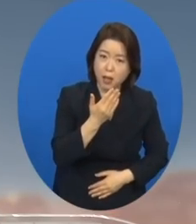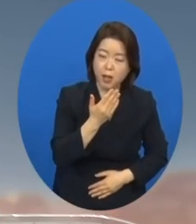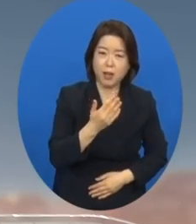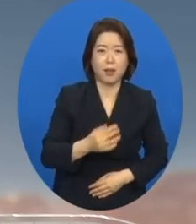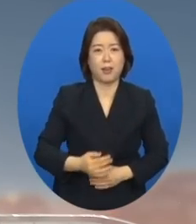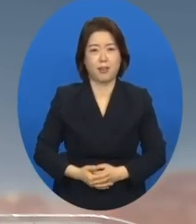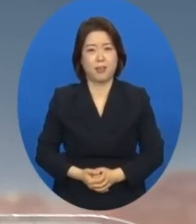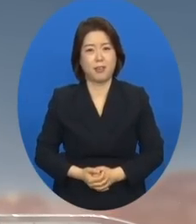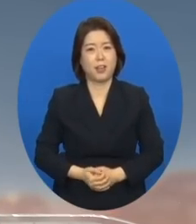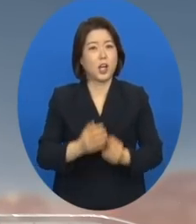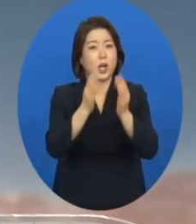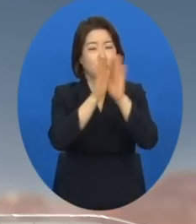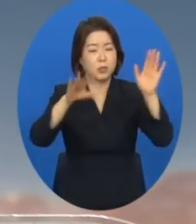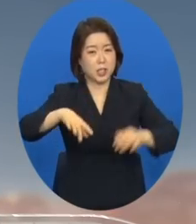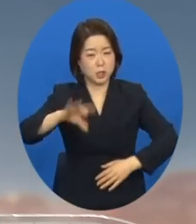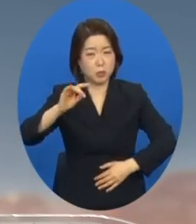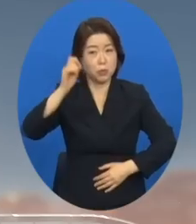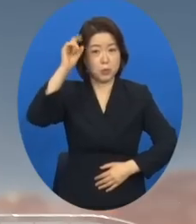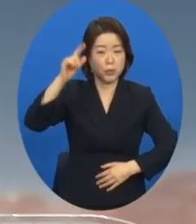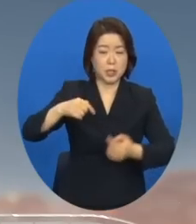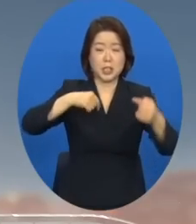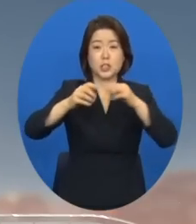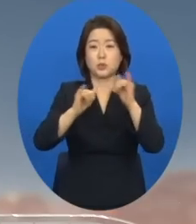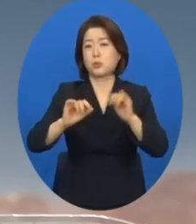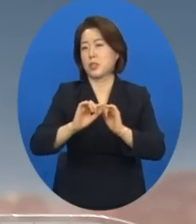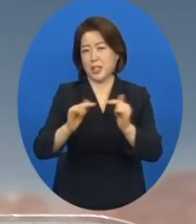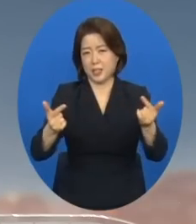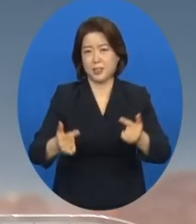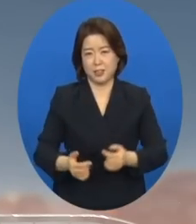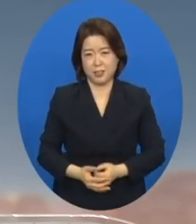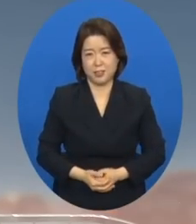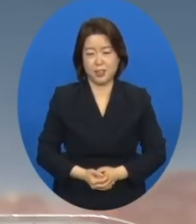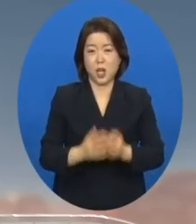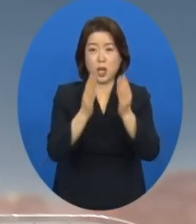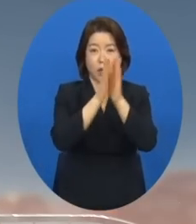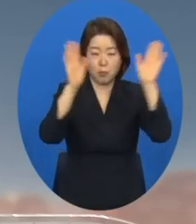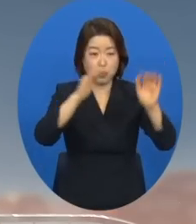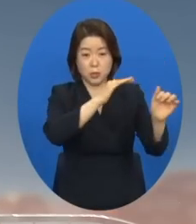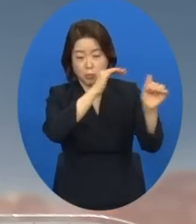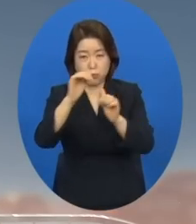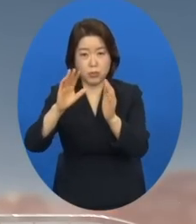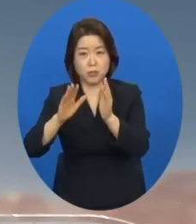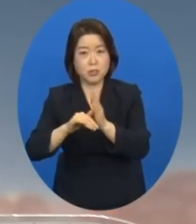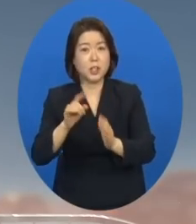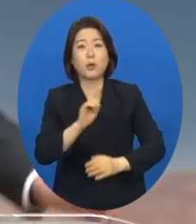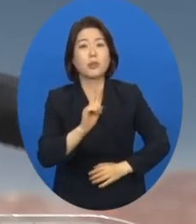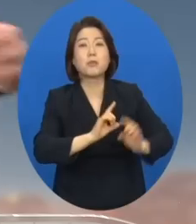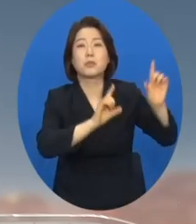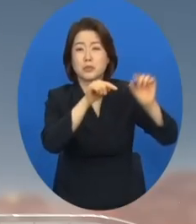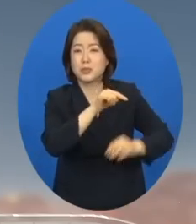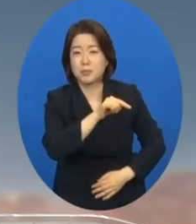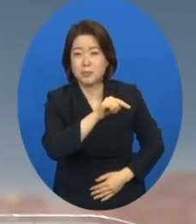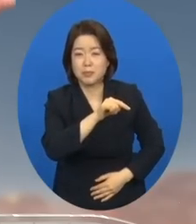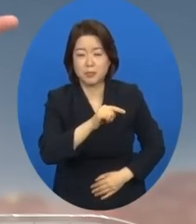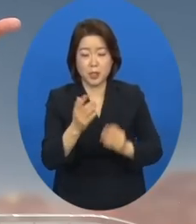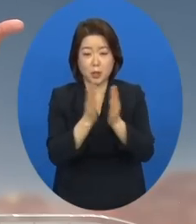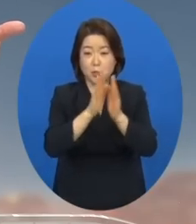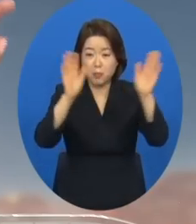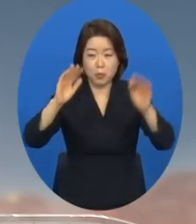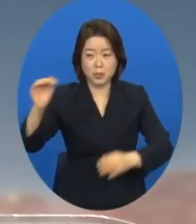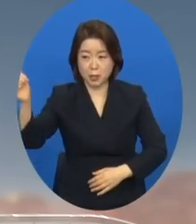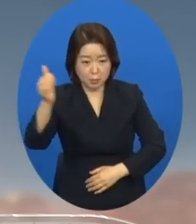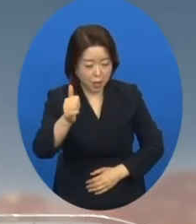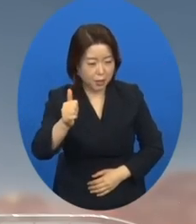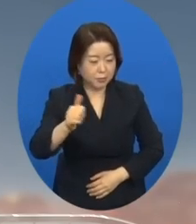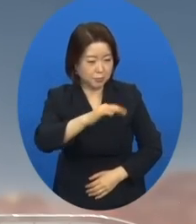모세가 처음부터 위대한 지도자는 아니었습니다 모세를 하나님이 부르셨을 때 여러분 기억났습니까 모세야 딱 나타나셔서